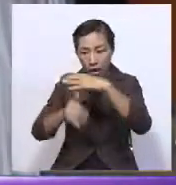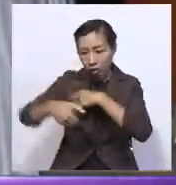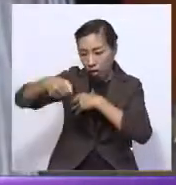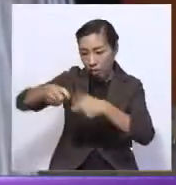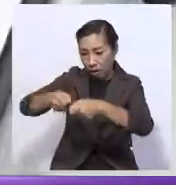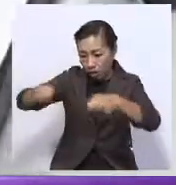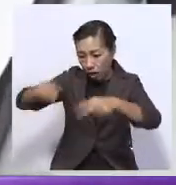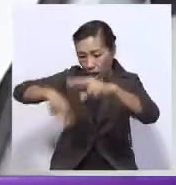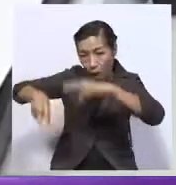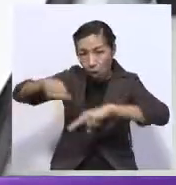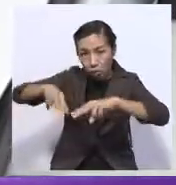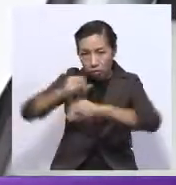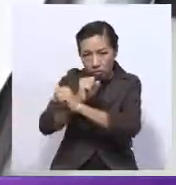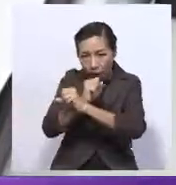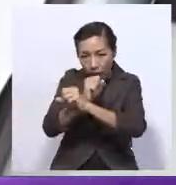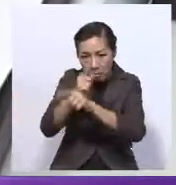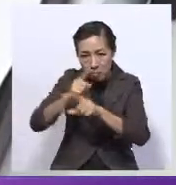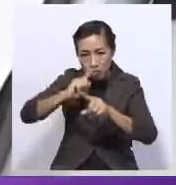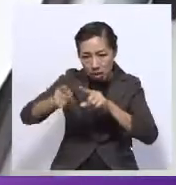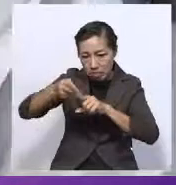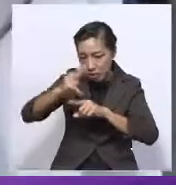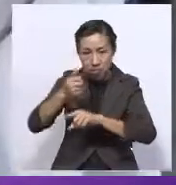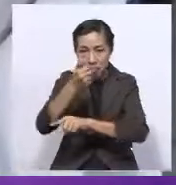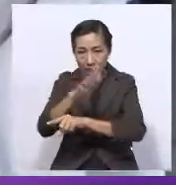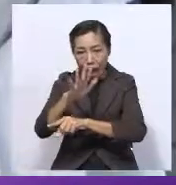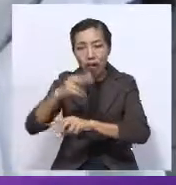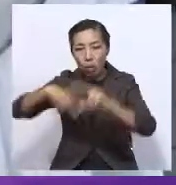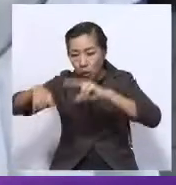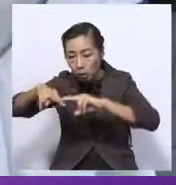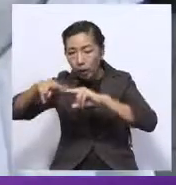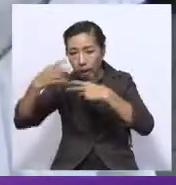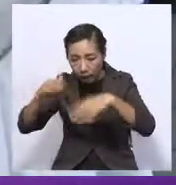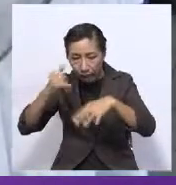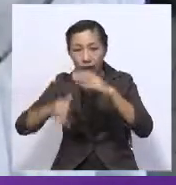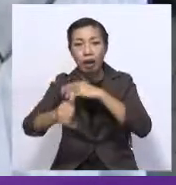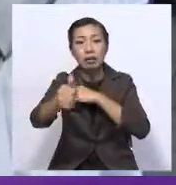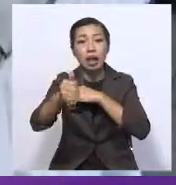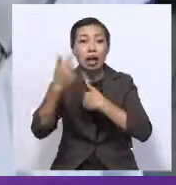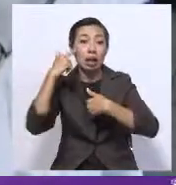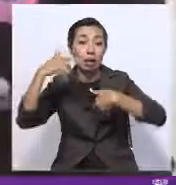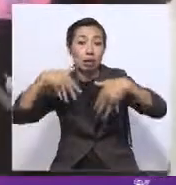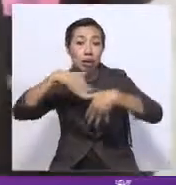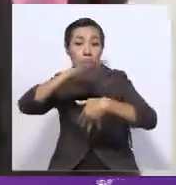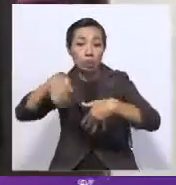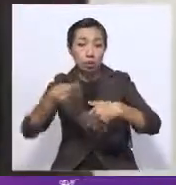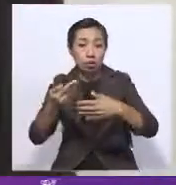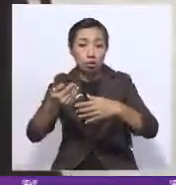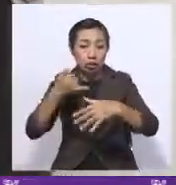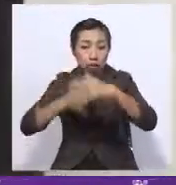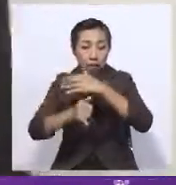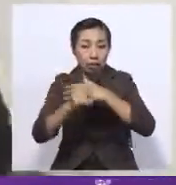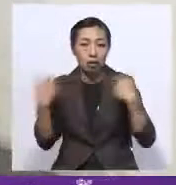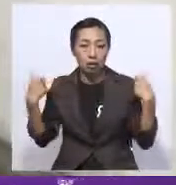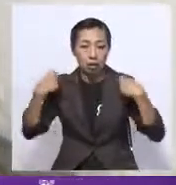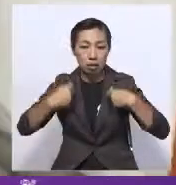ค่ะป้องกันการนำสิ่งของมีคมและอาวุธเข้ามาในพื้นที่ค่ะโดยประชาชนที่เข้าร่วมงานนะคะต้องแต่งกายย้อนยุคเกงข